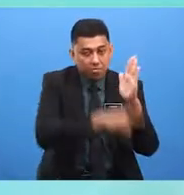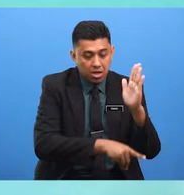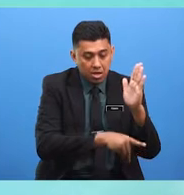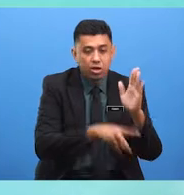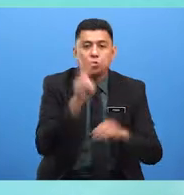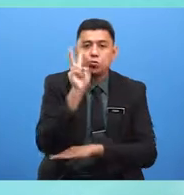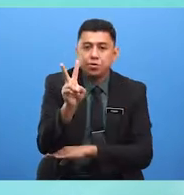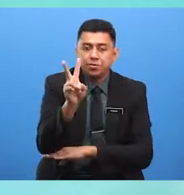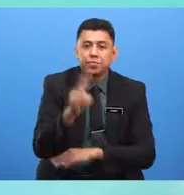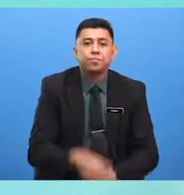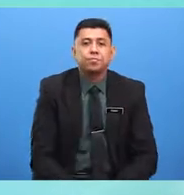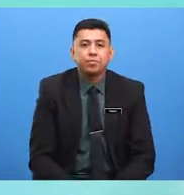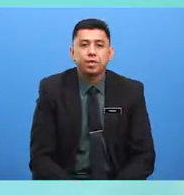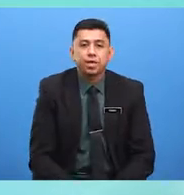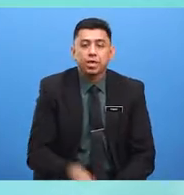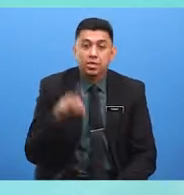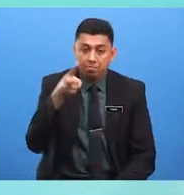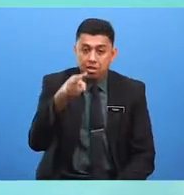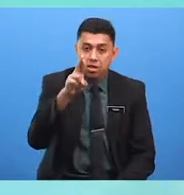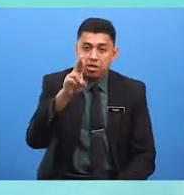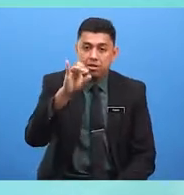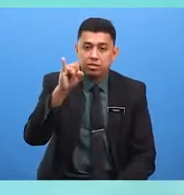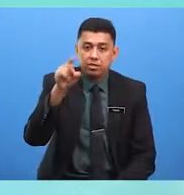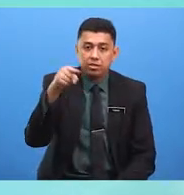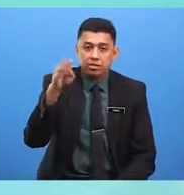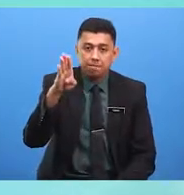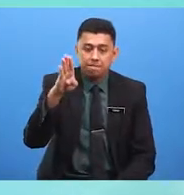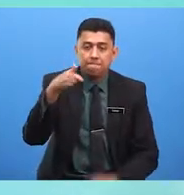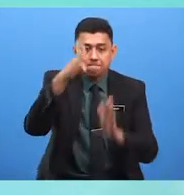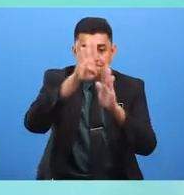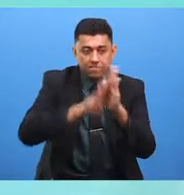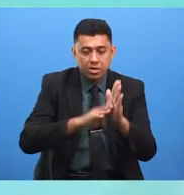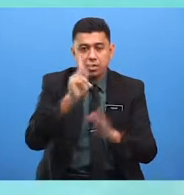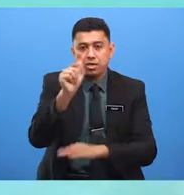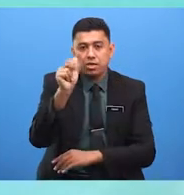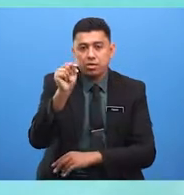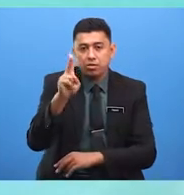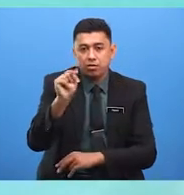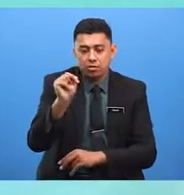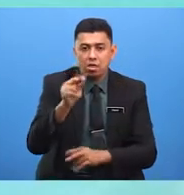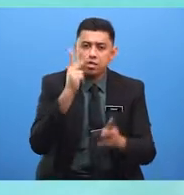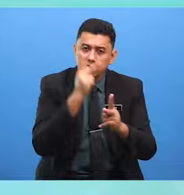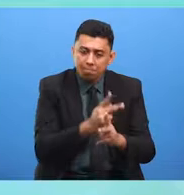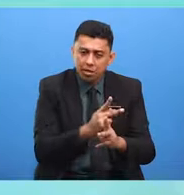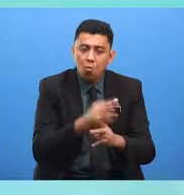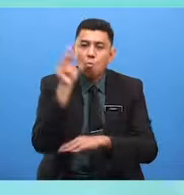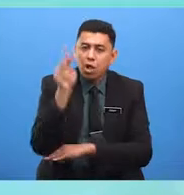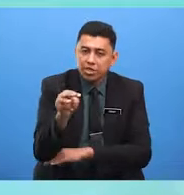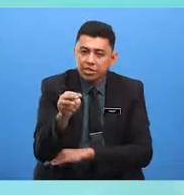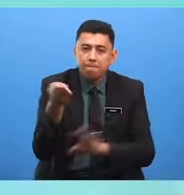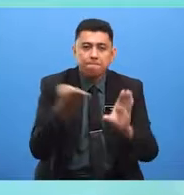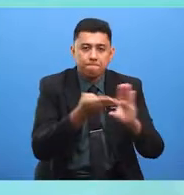nisbah rizak berkandung nisbah Riza bercanon merupakan simpanan wajib Bank